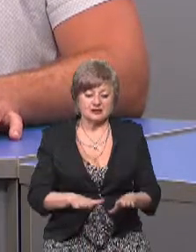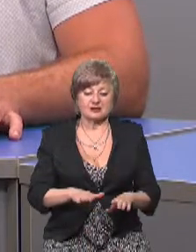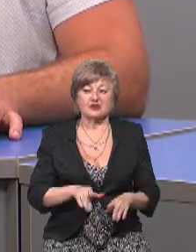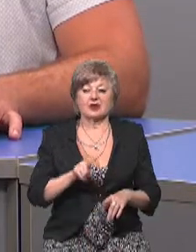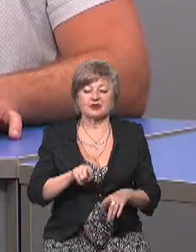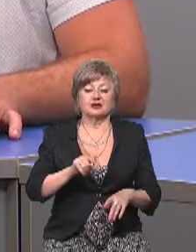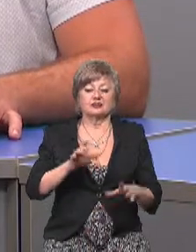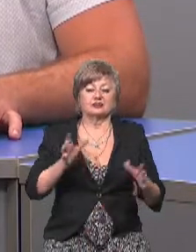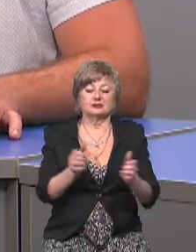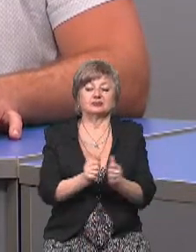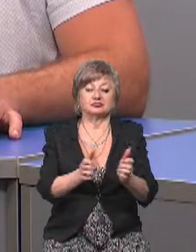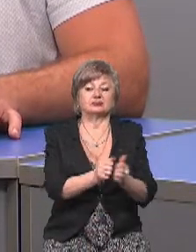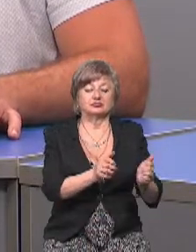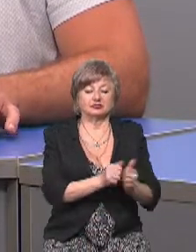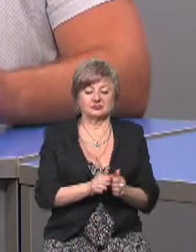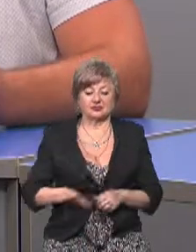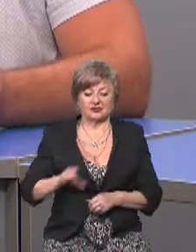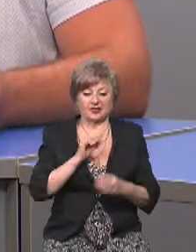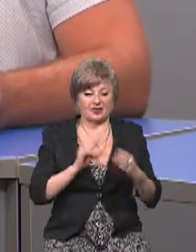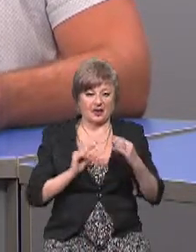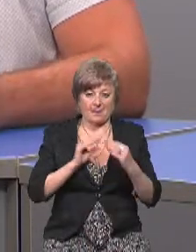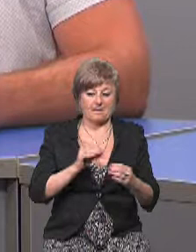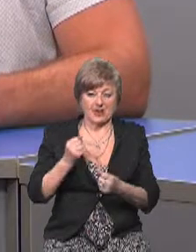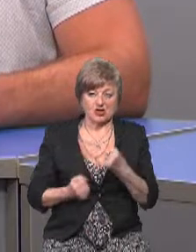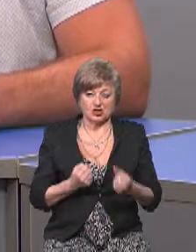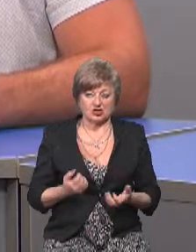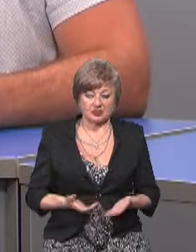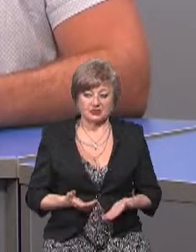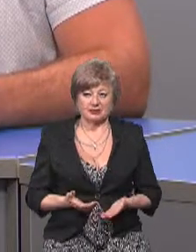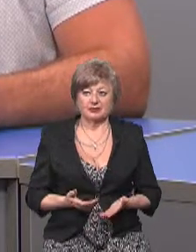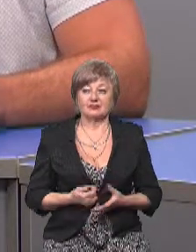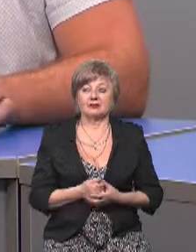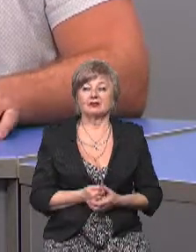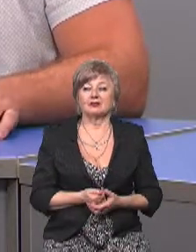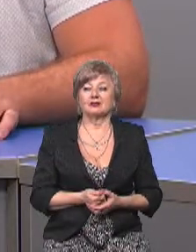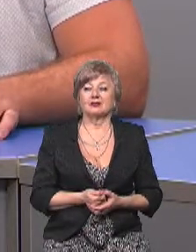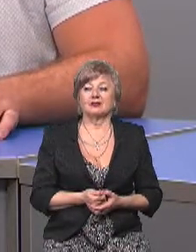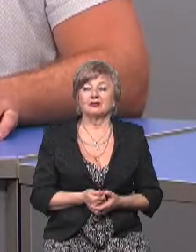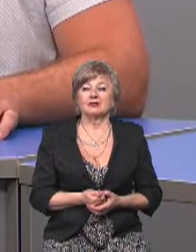будуть затримувати всі автомобілі, які порушують терміни знаходження на території України.